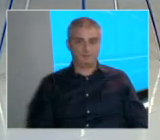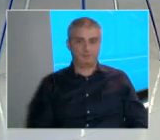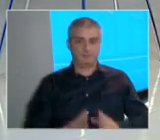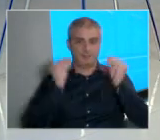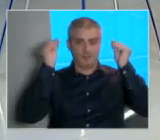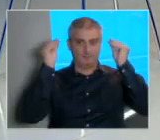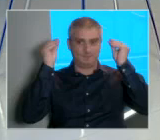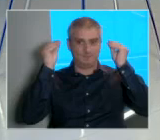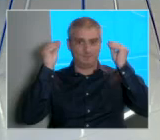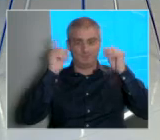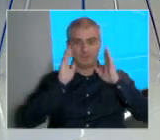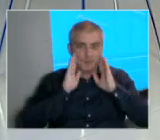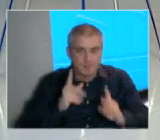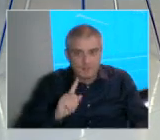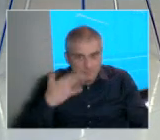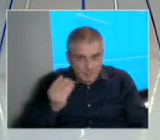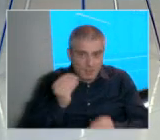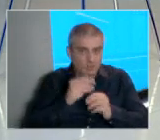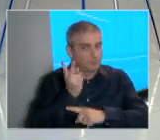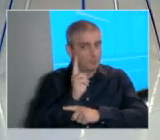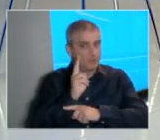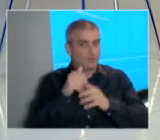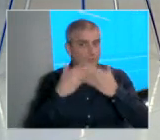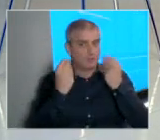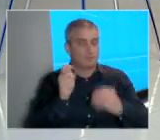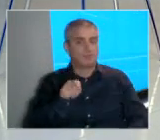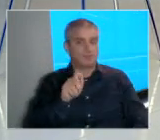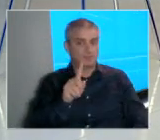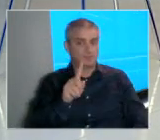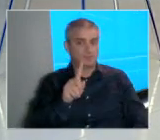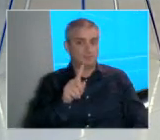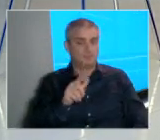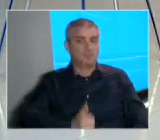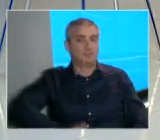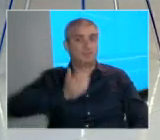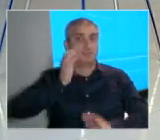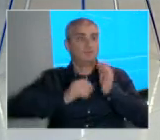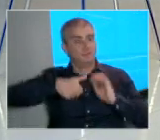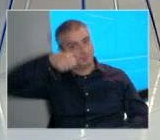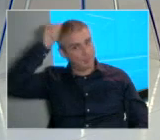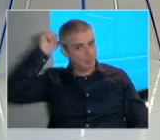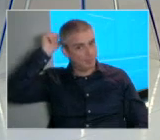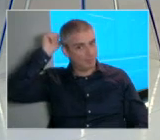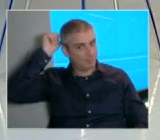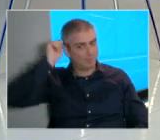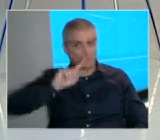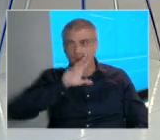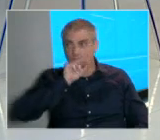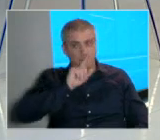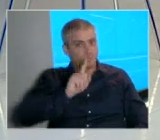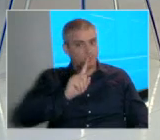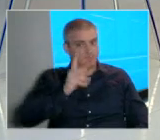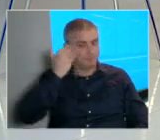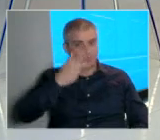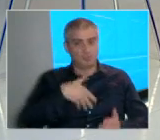נעלם. לא תאמינו מי יהיה כאן בעוד שתי דקות בבוקר טוב כנסת. שר המשפטים אמיר אוחנה. לא דיבר